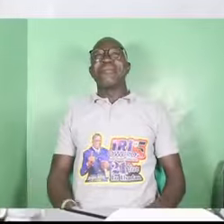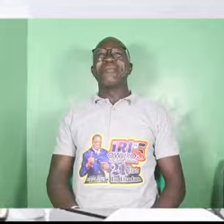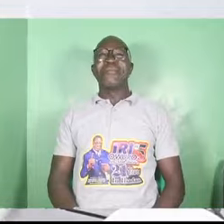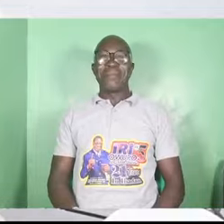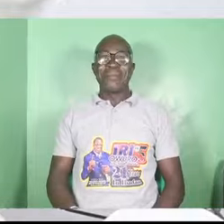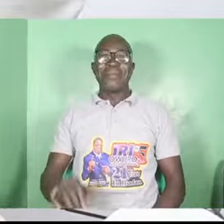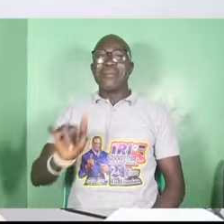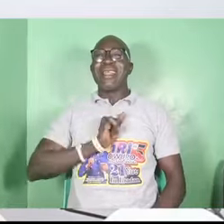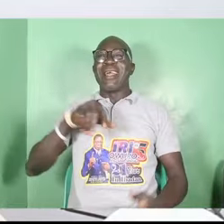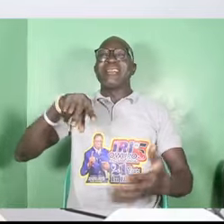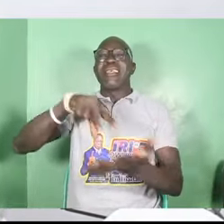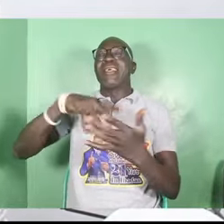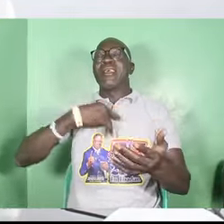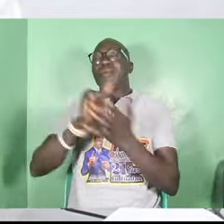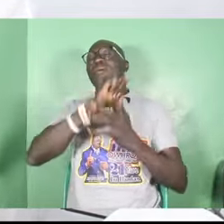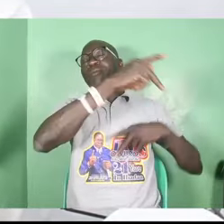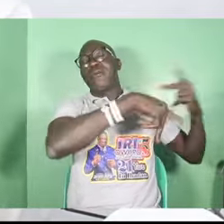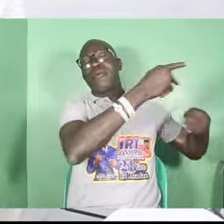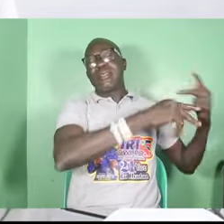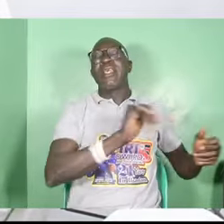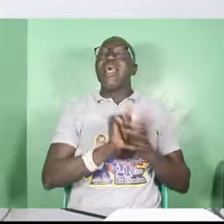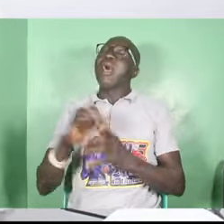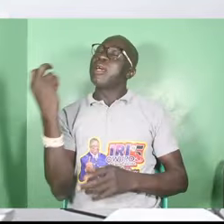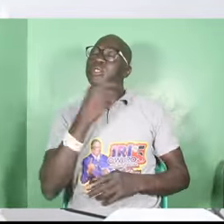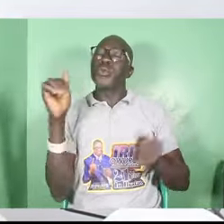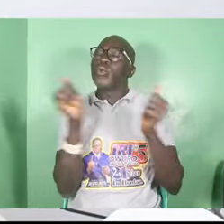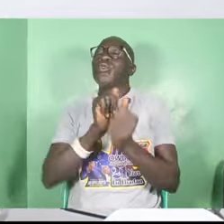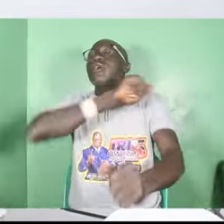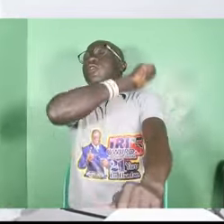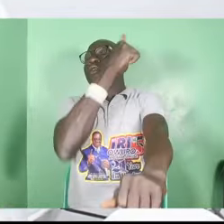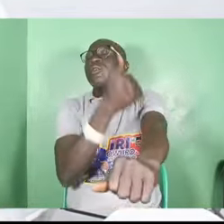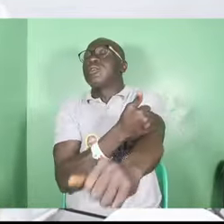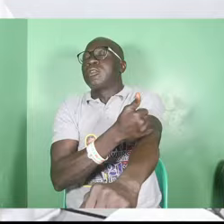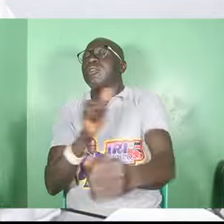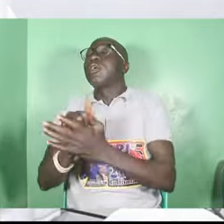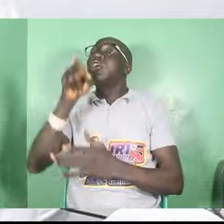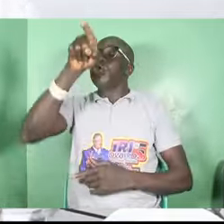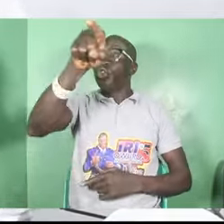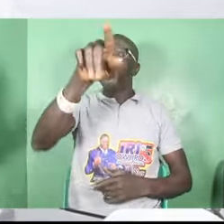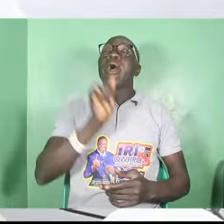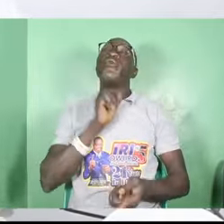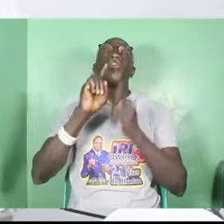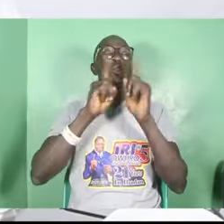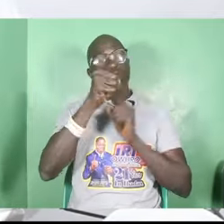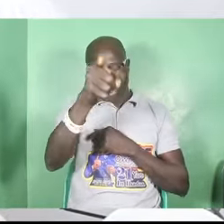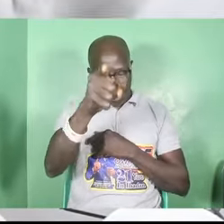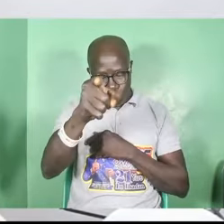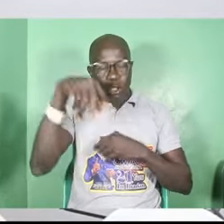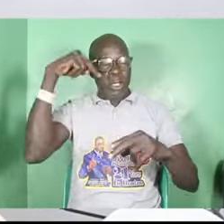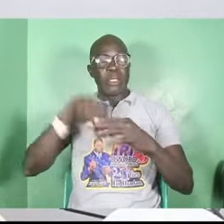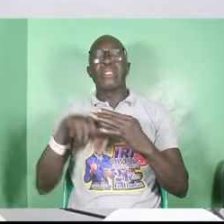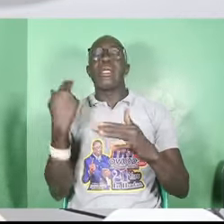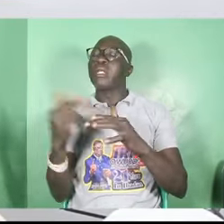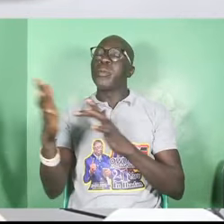yeah mo duro bi woli I stand as prophet mo soro ta se ta she I speak authoritatively in one name on back shop the one I'm talking to ni